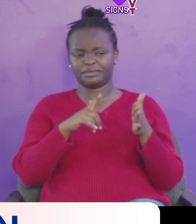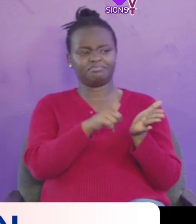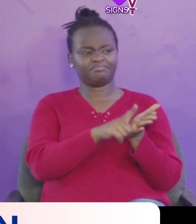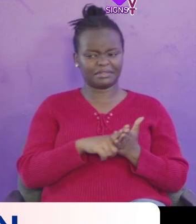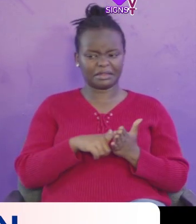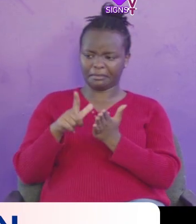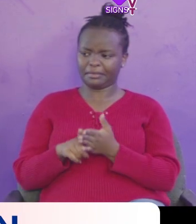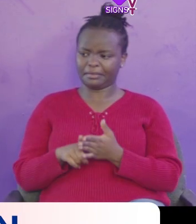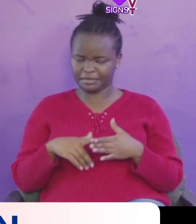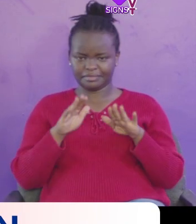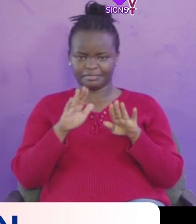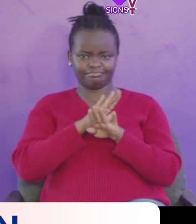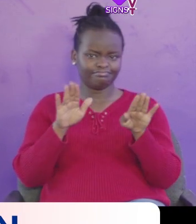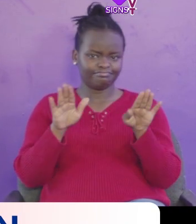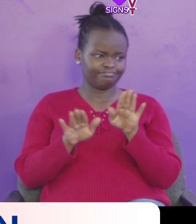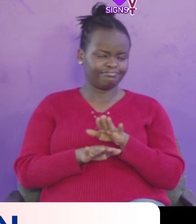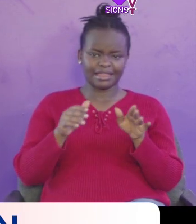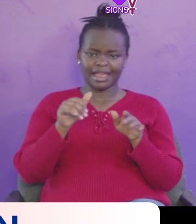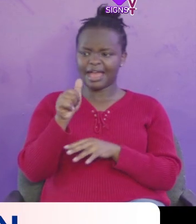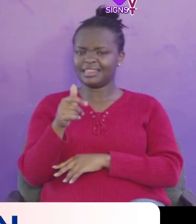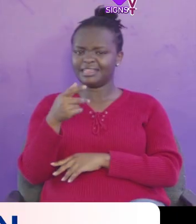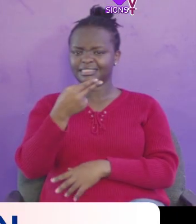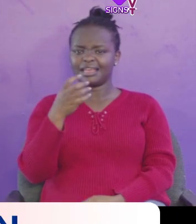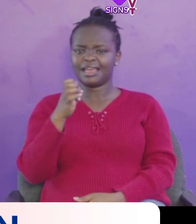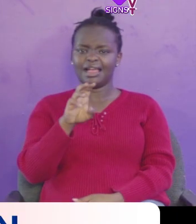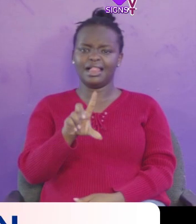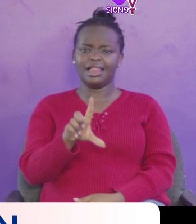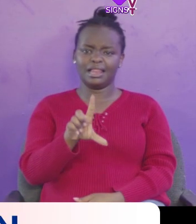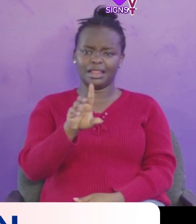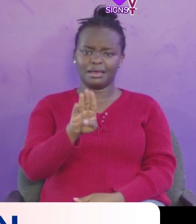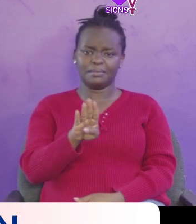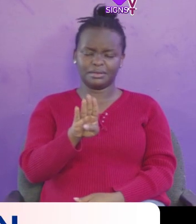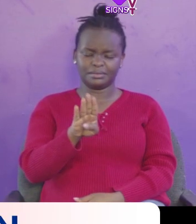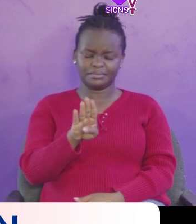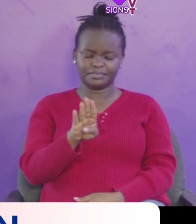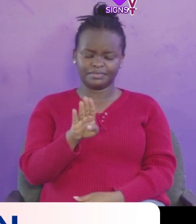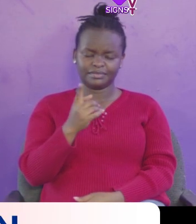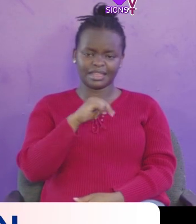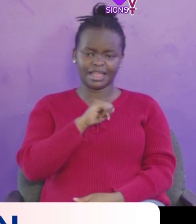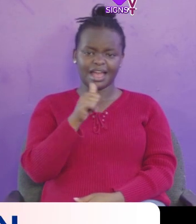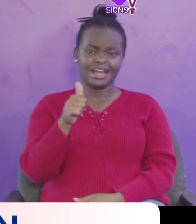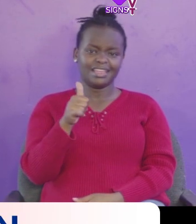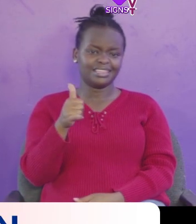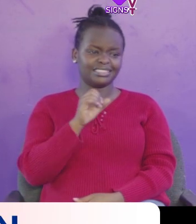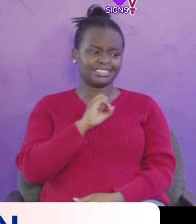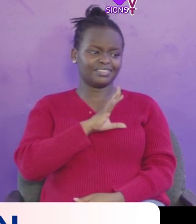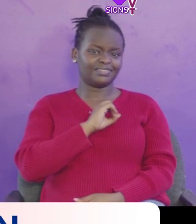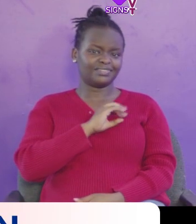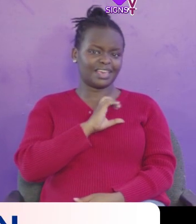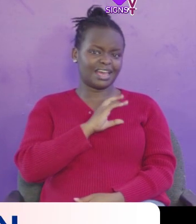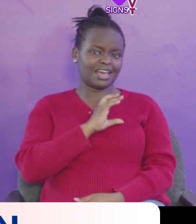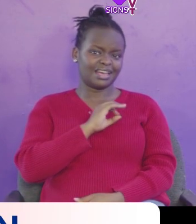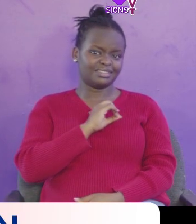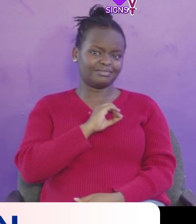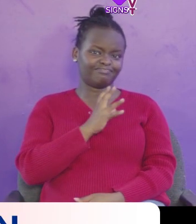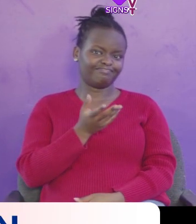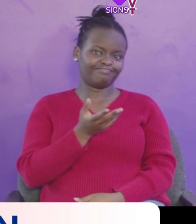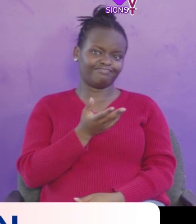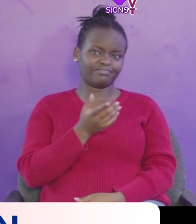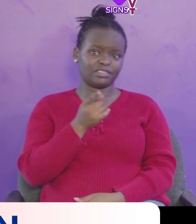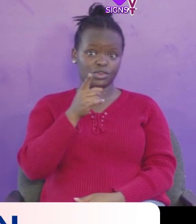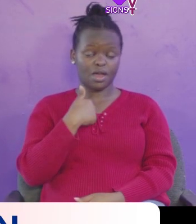wako na nini na help, wengine sawa. Okay. Wanaogopa hawajalipa help, wanaweza kujiwa anytime. Umechukua